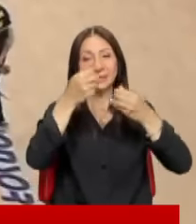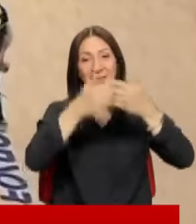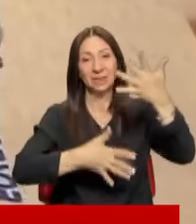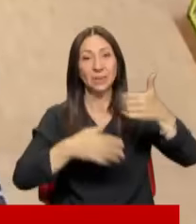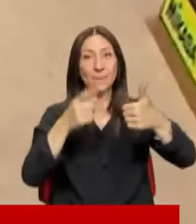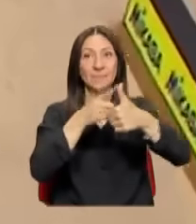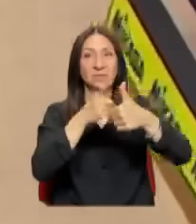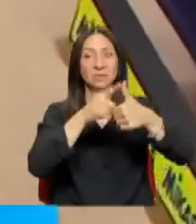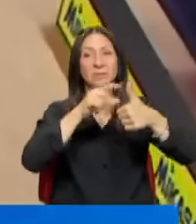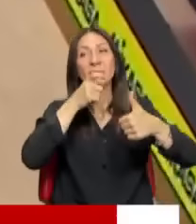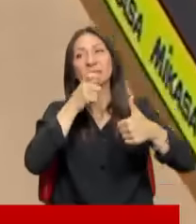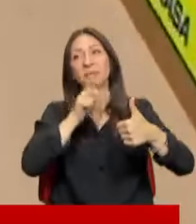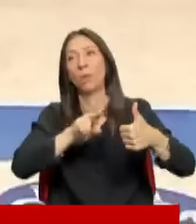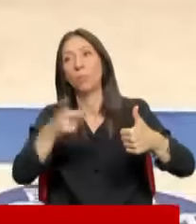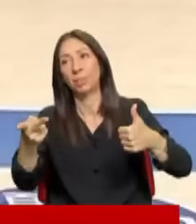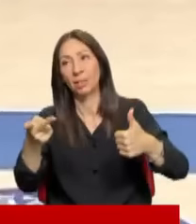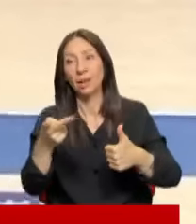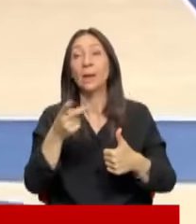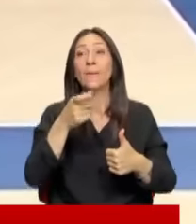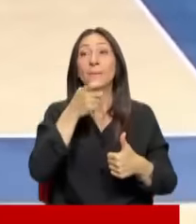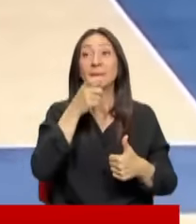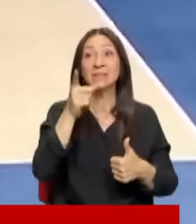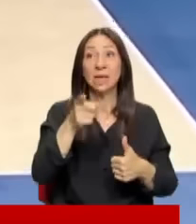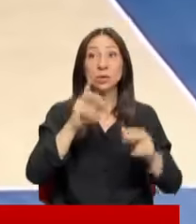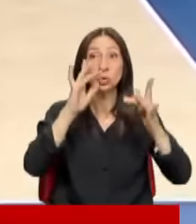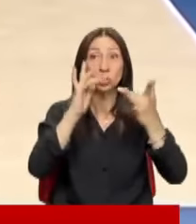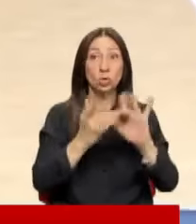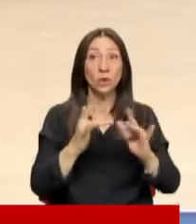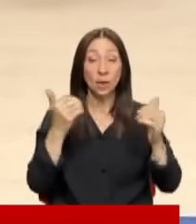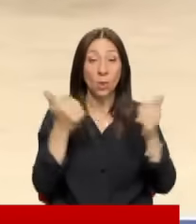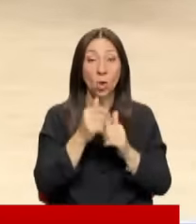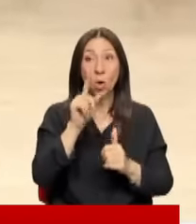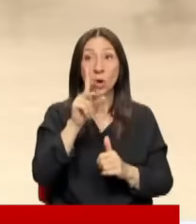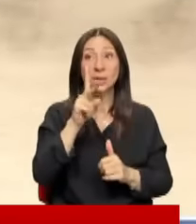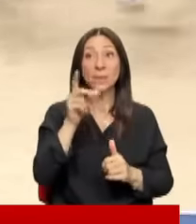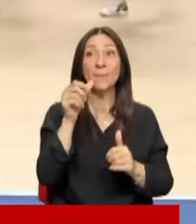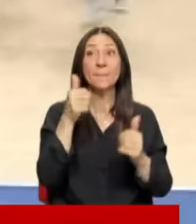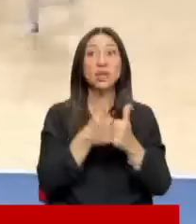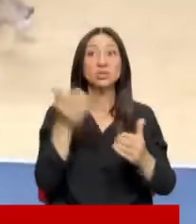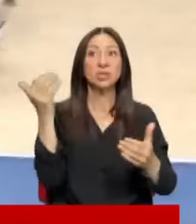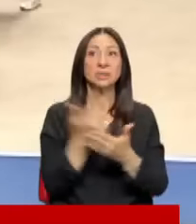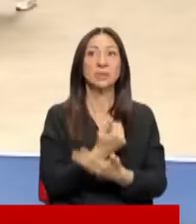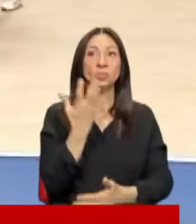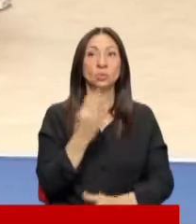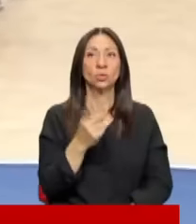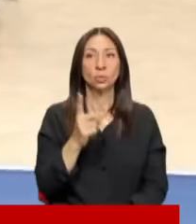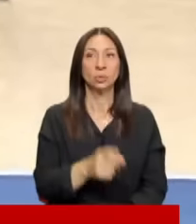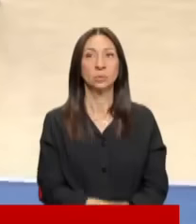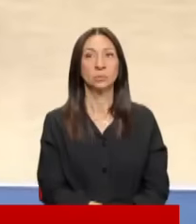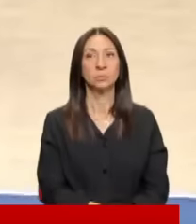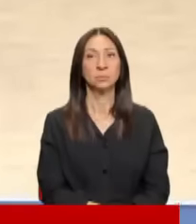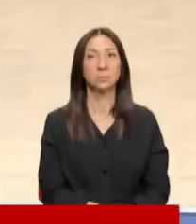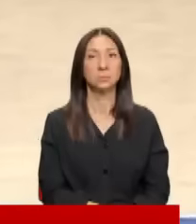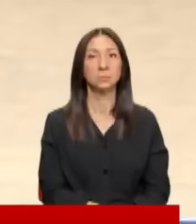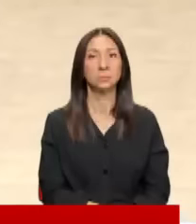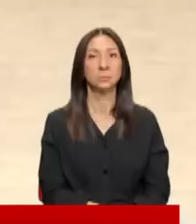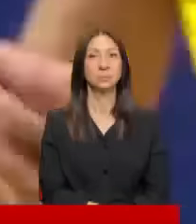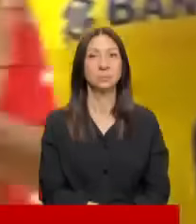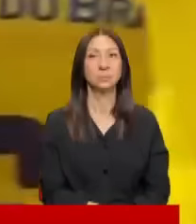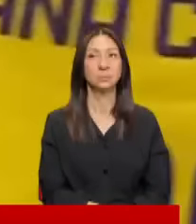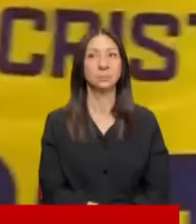sıralamasında birinciliği Brezilya'ya kaptırdı. Brezilya ise turnuvada oynadığı 12 maçı da kazanmış oldu. Şimdi smaç,